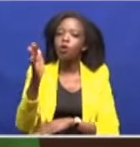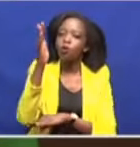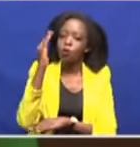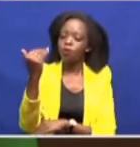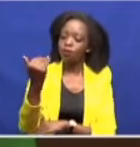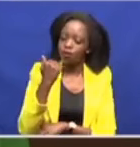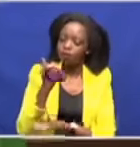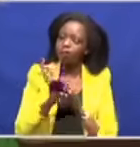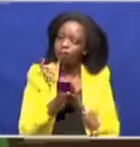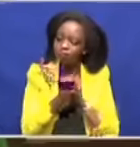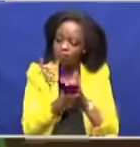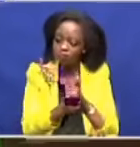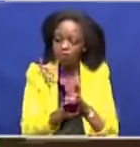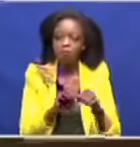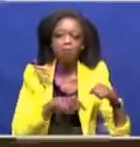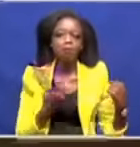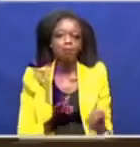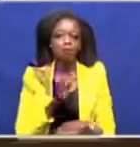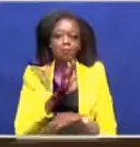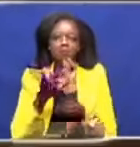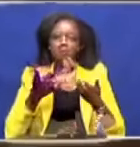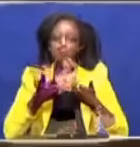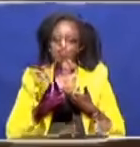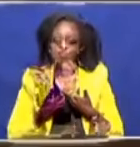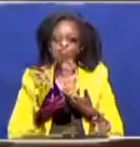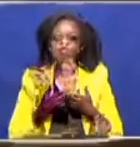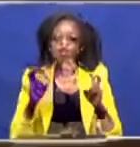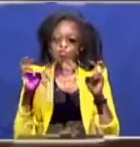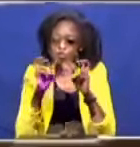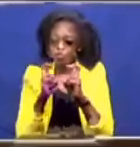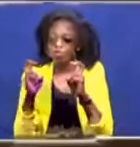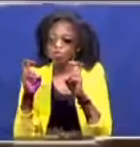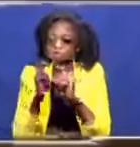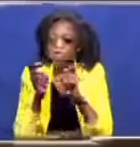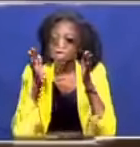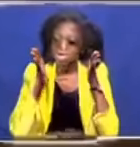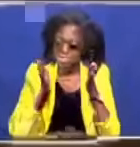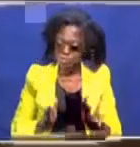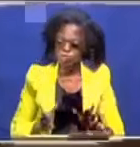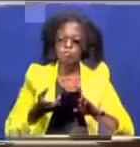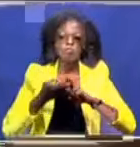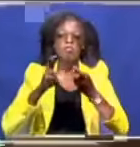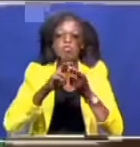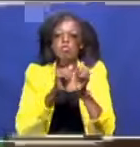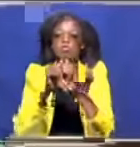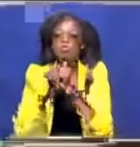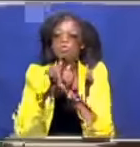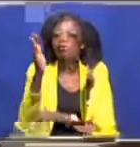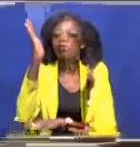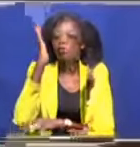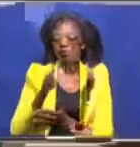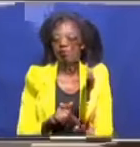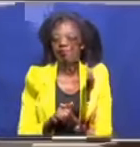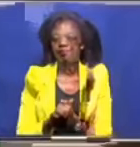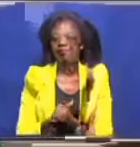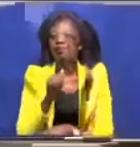tuongozwe na roho wake, ili tuwe na uhusiano wa moja kwa moja, a personal relationship with God that is